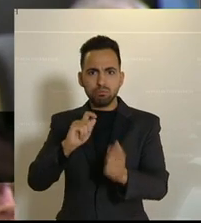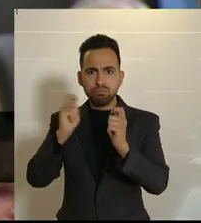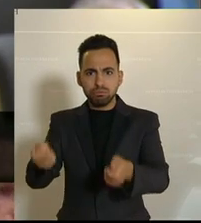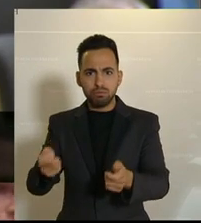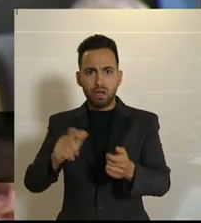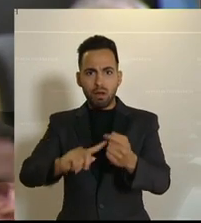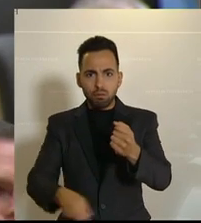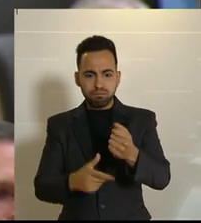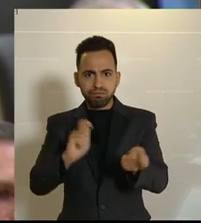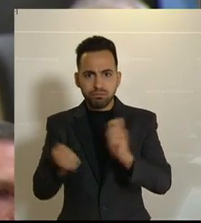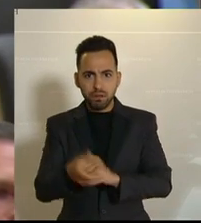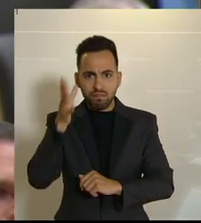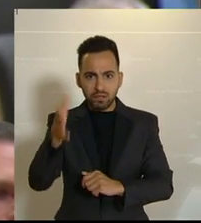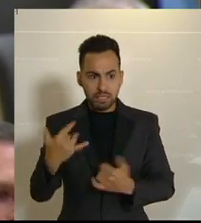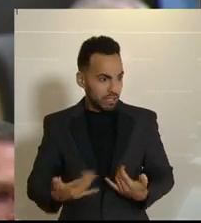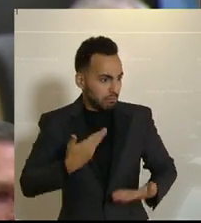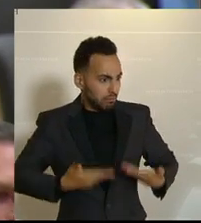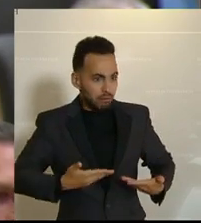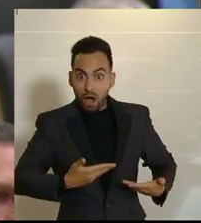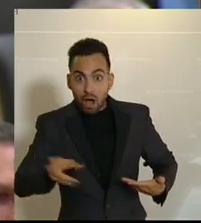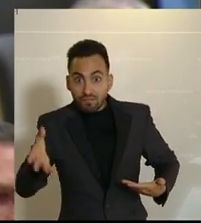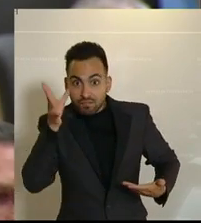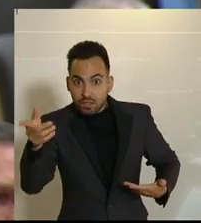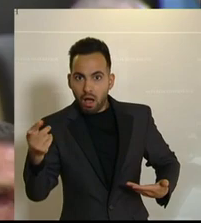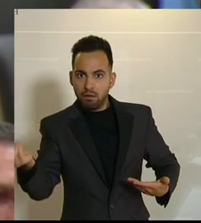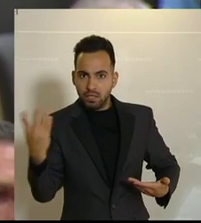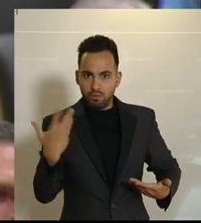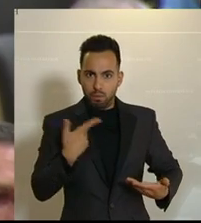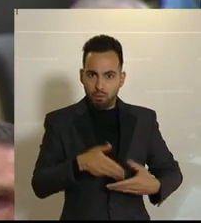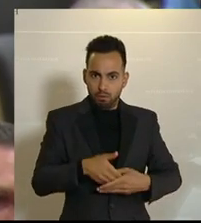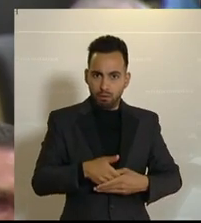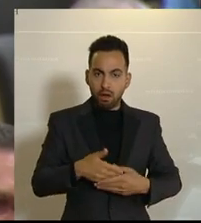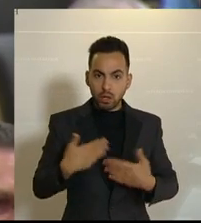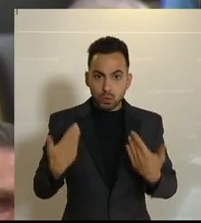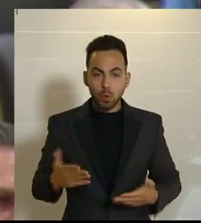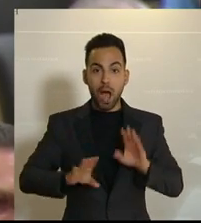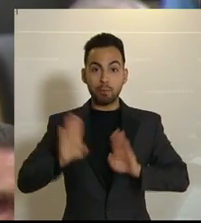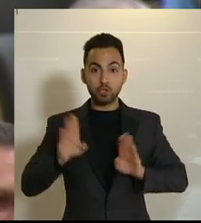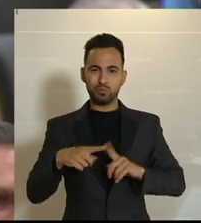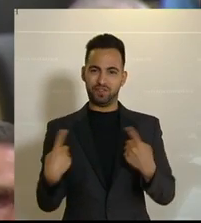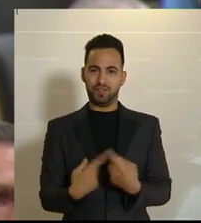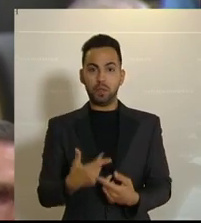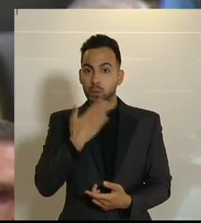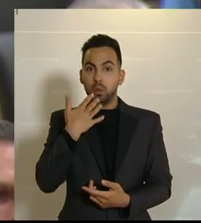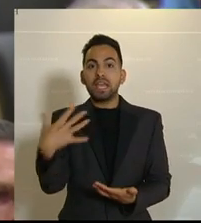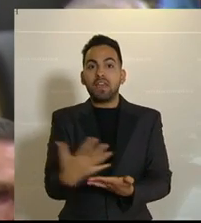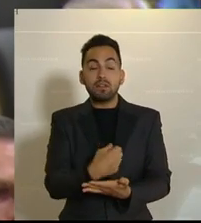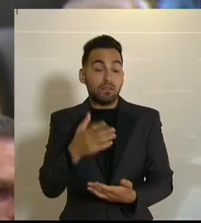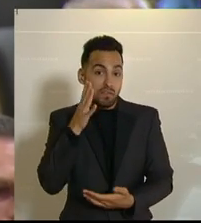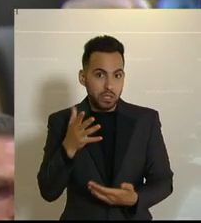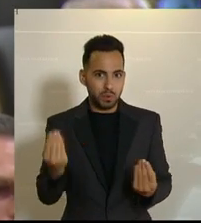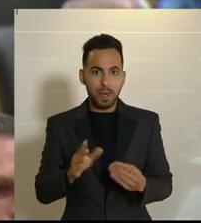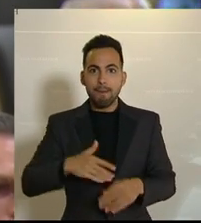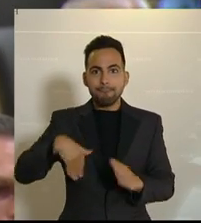jetzt vorgelegt werden soll, mitten in der Budgetdebatte. Auch wenn wir diese Abstimmung jetzt nicht gewinnen sollten oder werden, weil